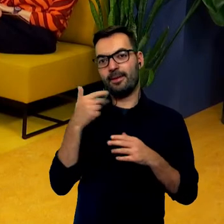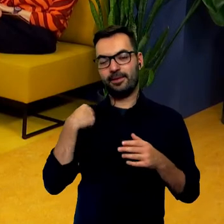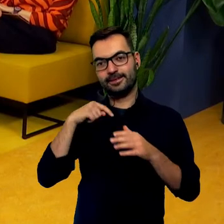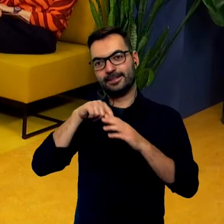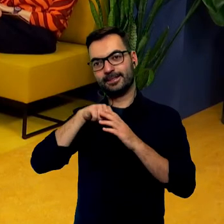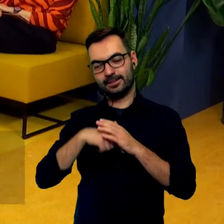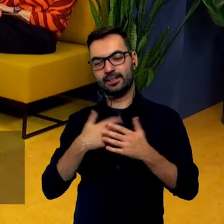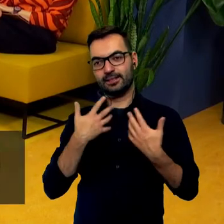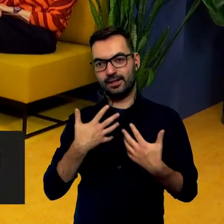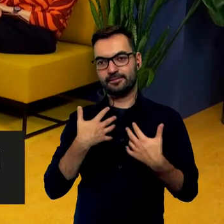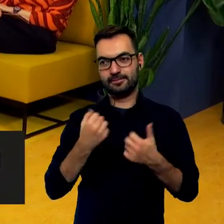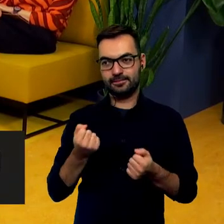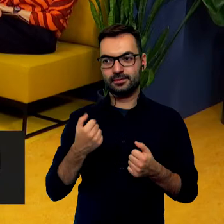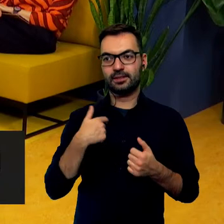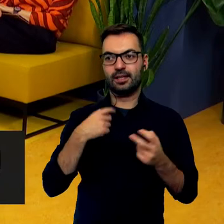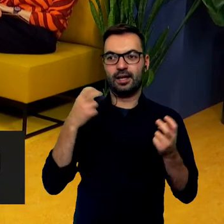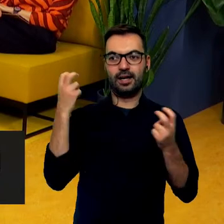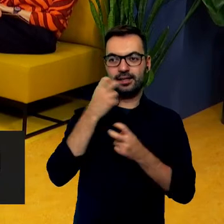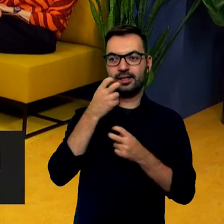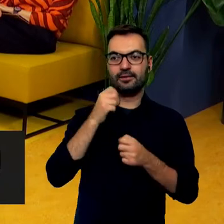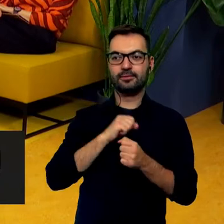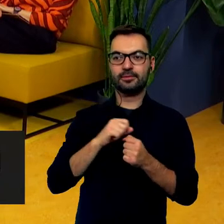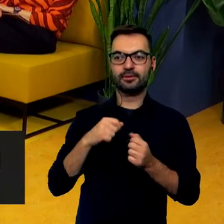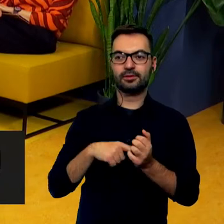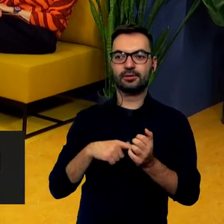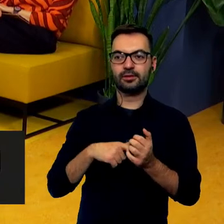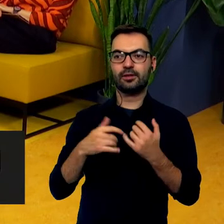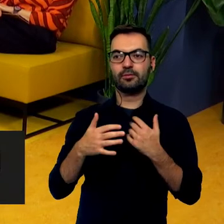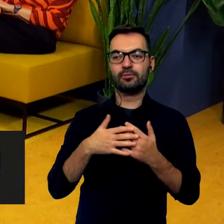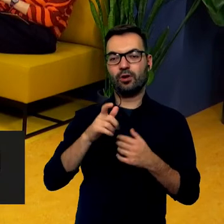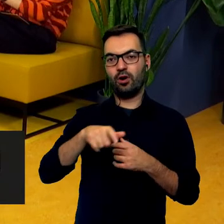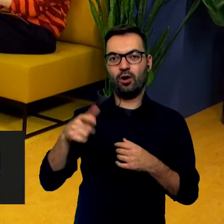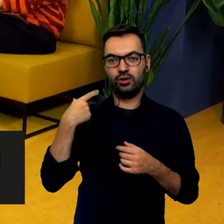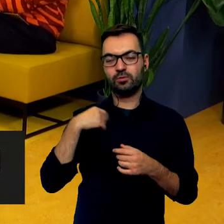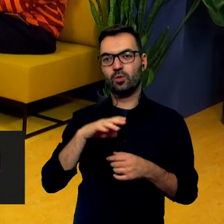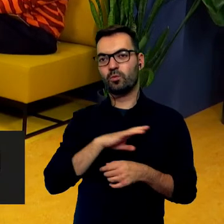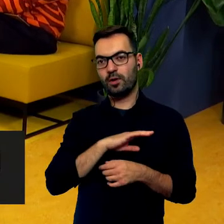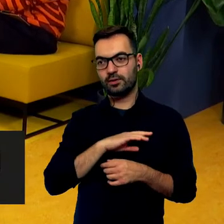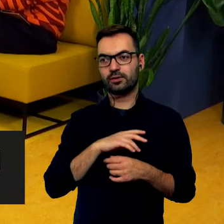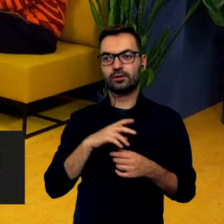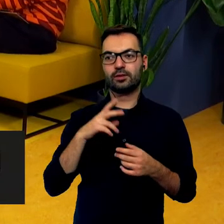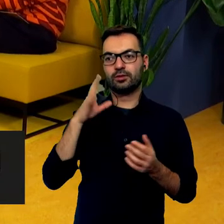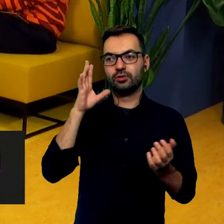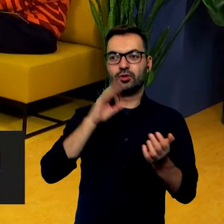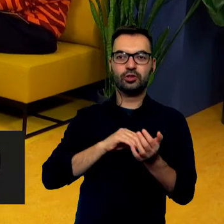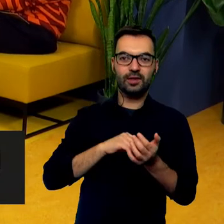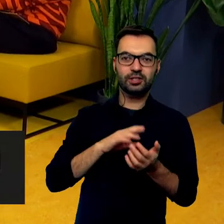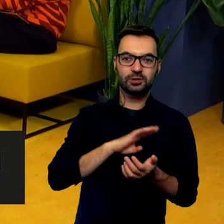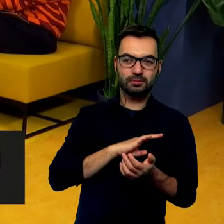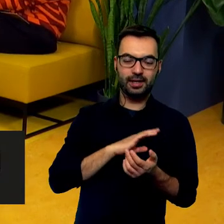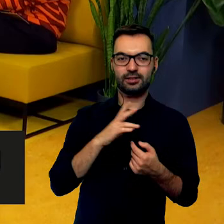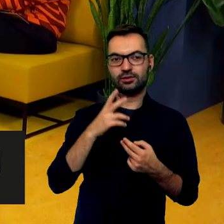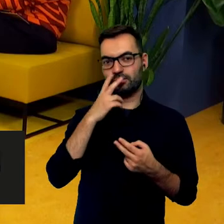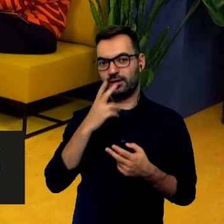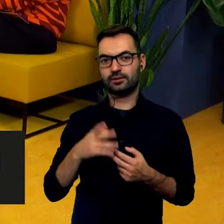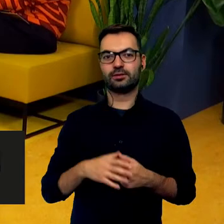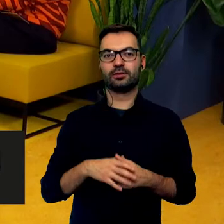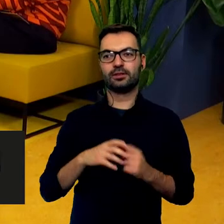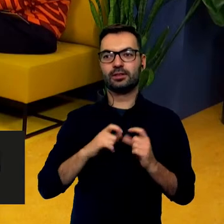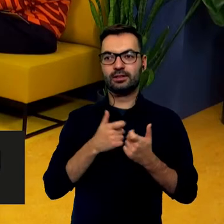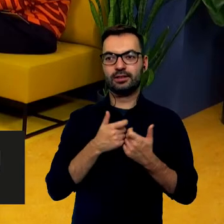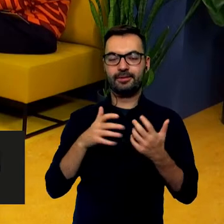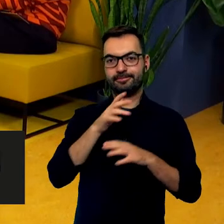mnie interesowało właśnie bycie to przy osobach umierających, doświadczania śmierci, tego